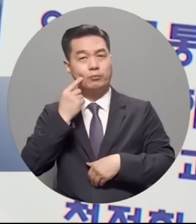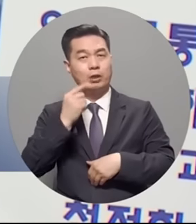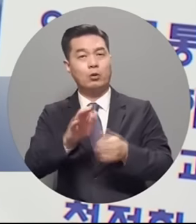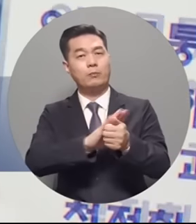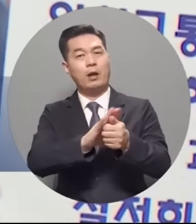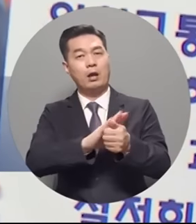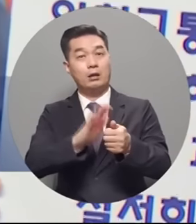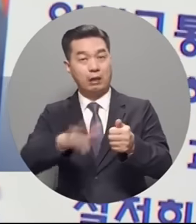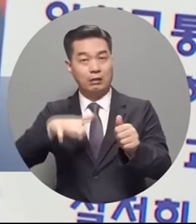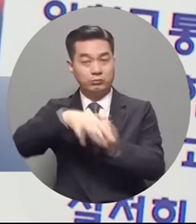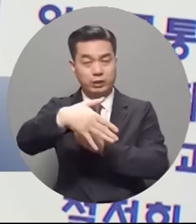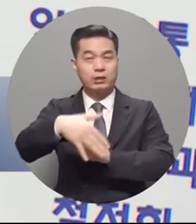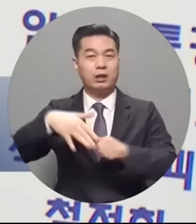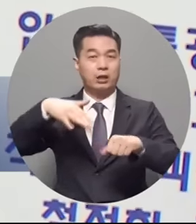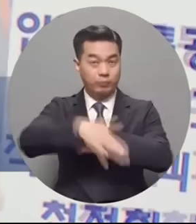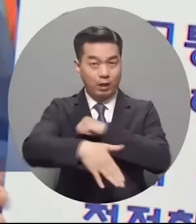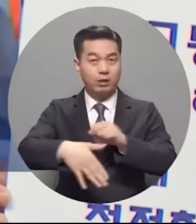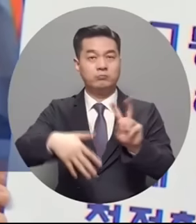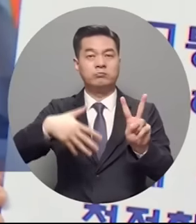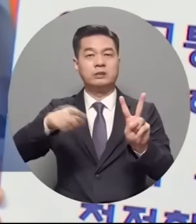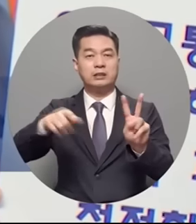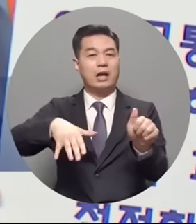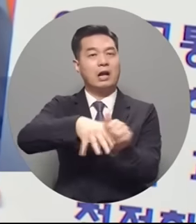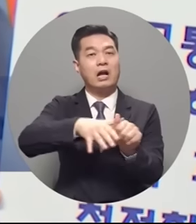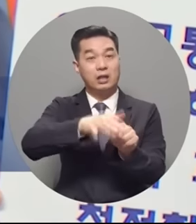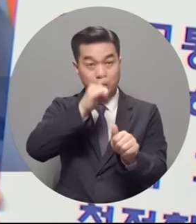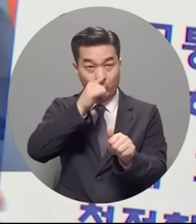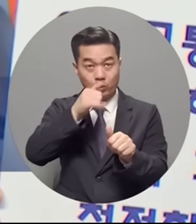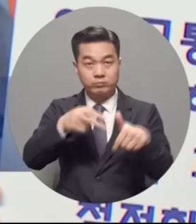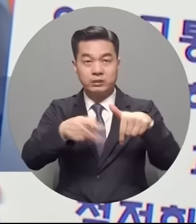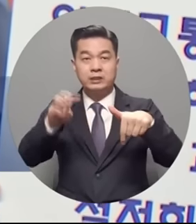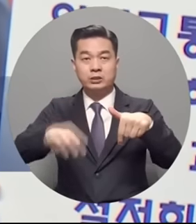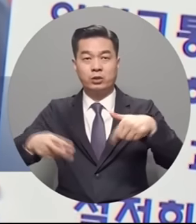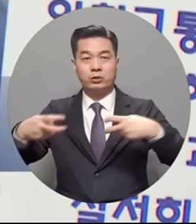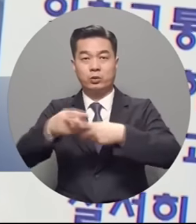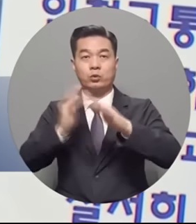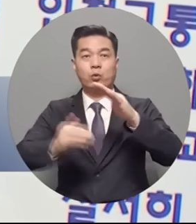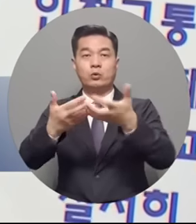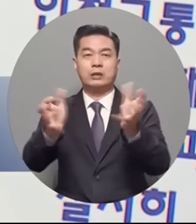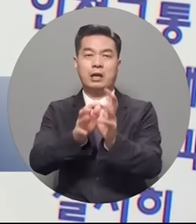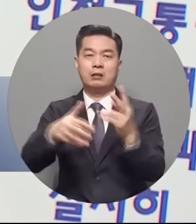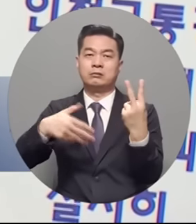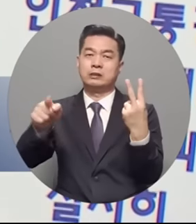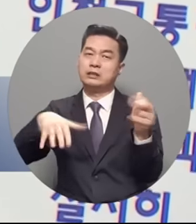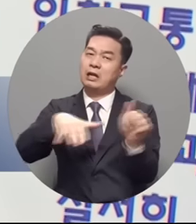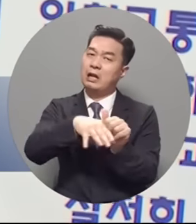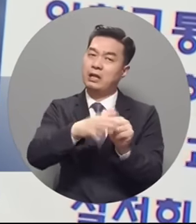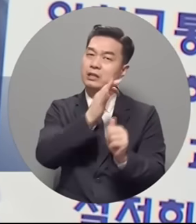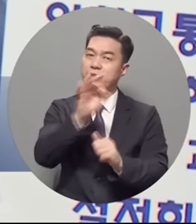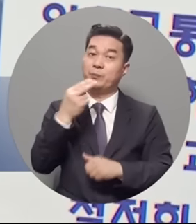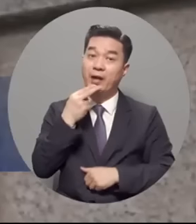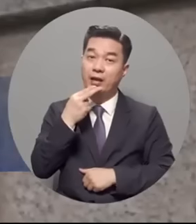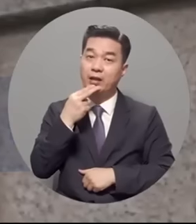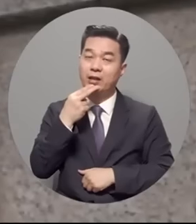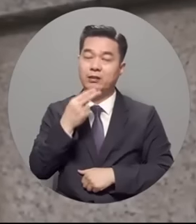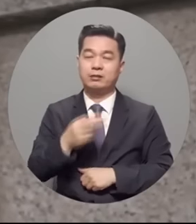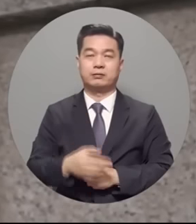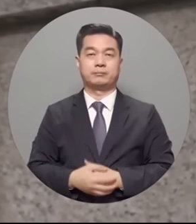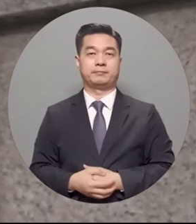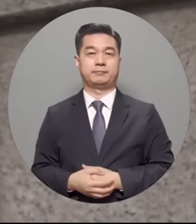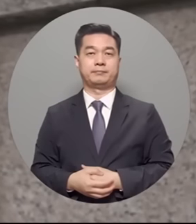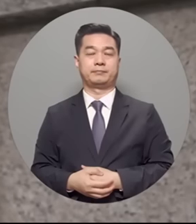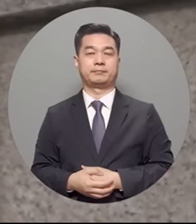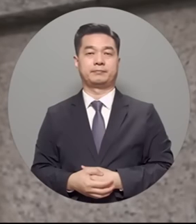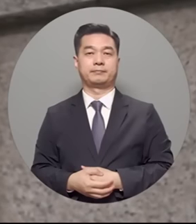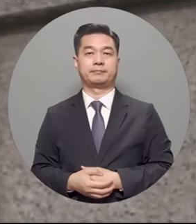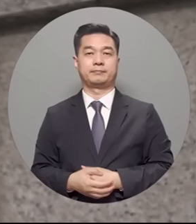2차 가해들이 인천교통공사는 2차 가해 사실을 인정할 수 없다. 불성립 결정을. 오히려